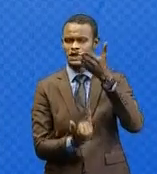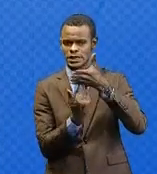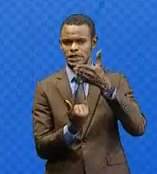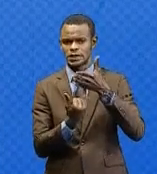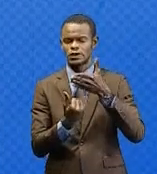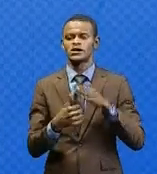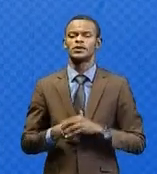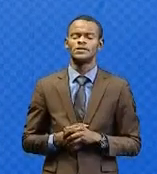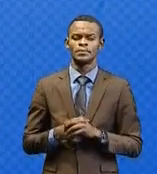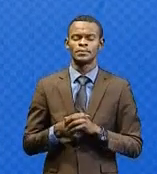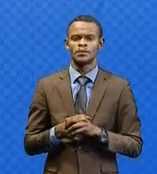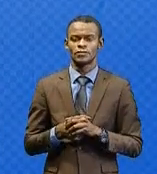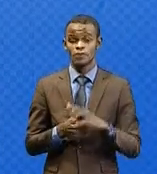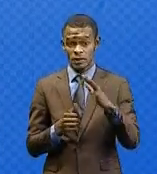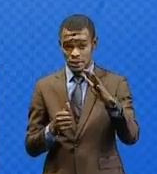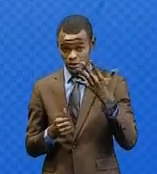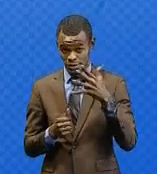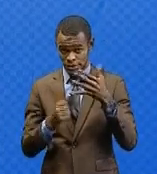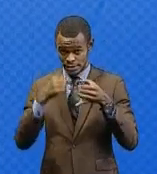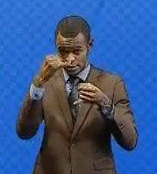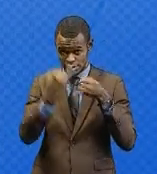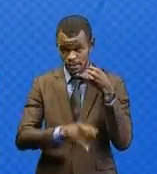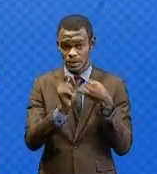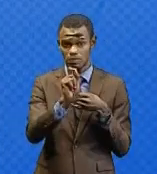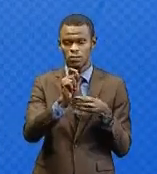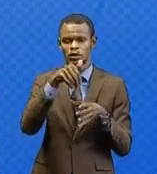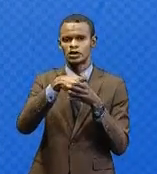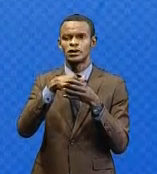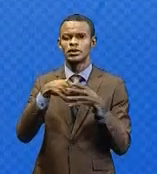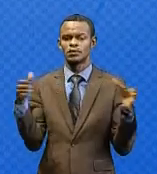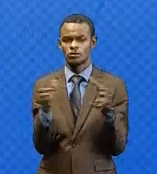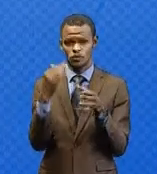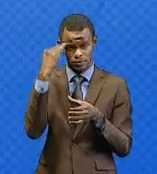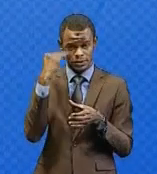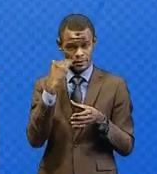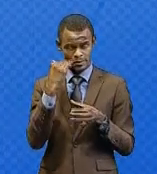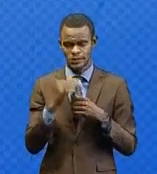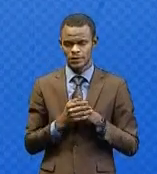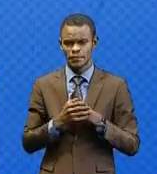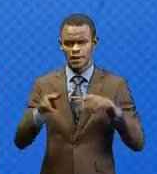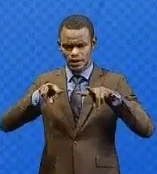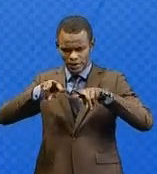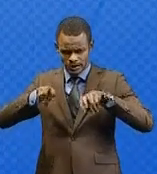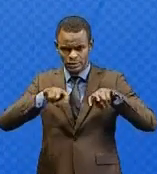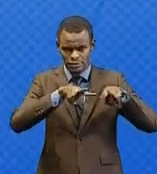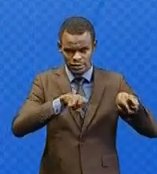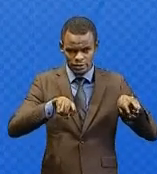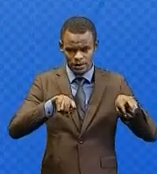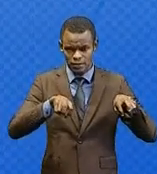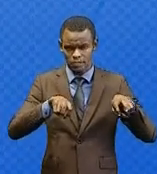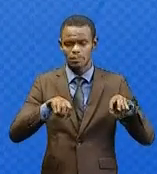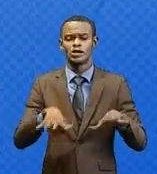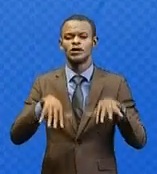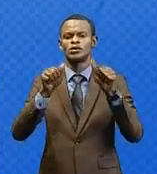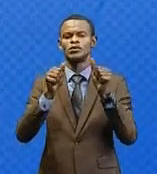ministres. 5 et dernier point du Conseil des ministres de ce jour. Examen et adoption d'un projet de texte.